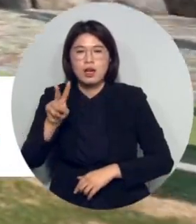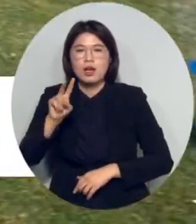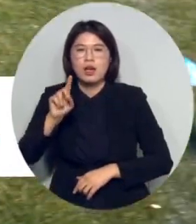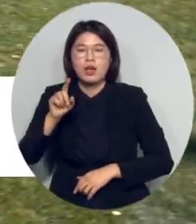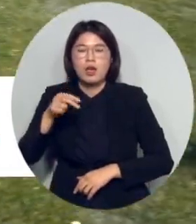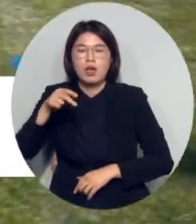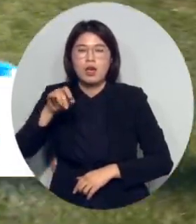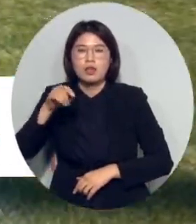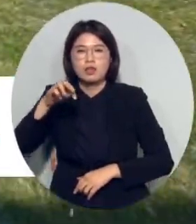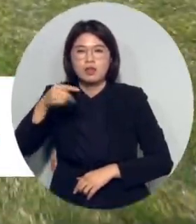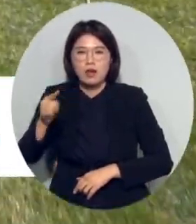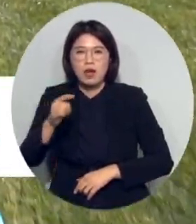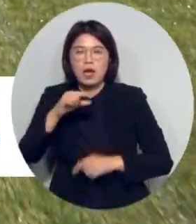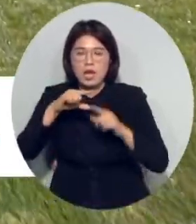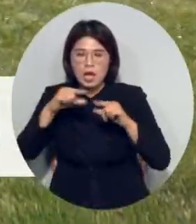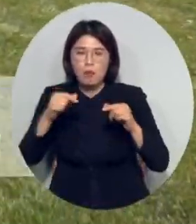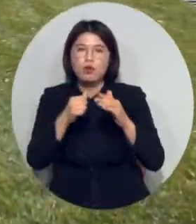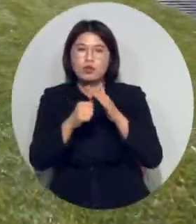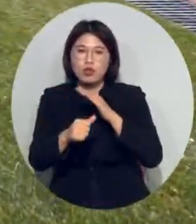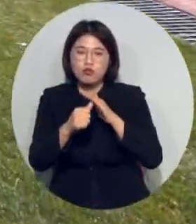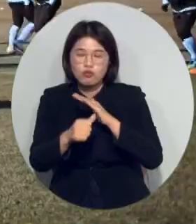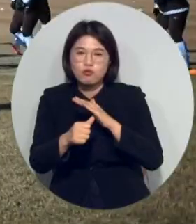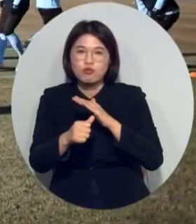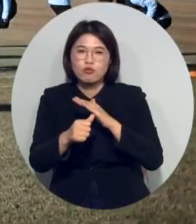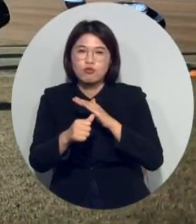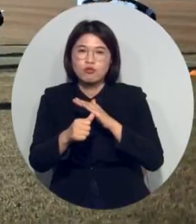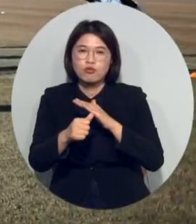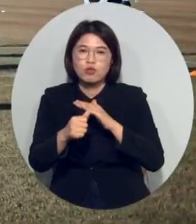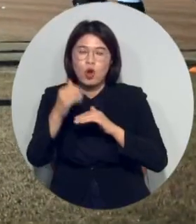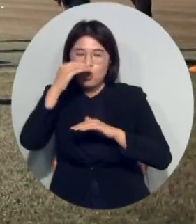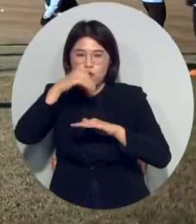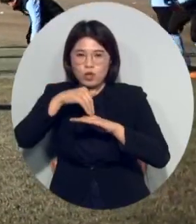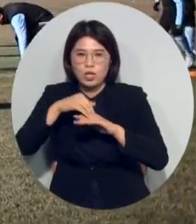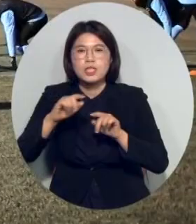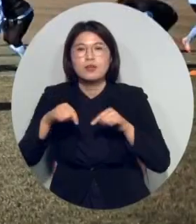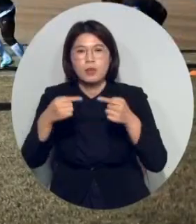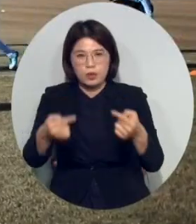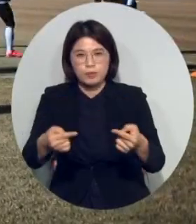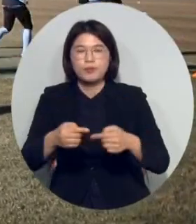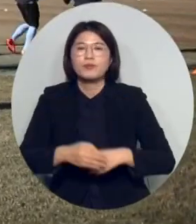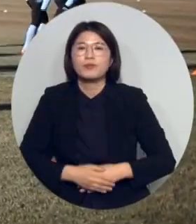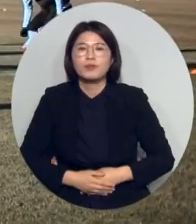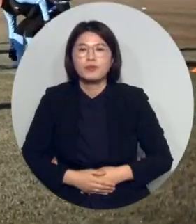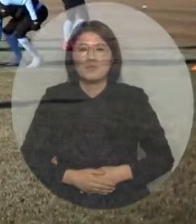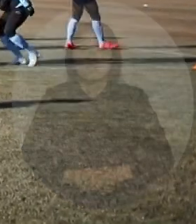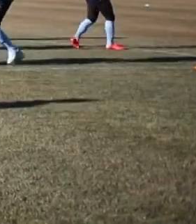그리고 일본 출신 아시아 쿼터 선수가 남의 합류할 것으로 알려졌습니다